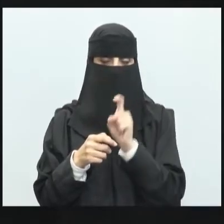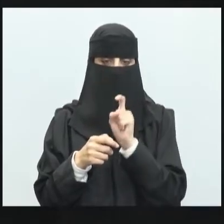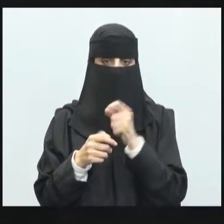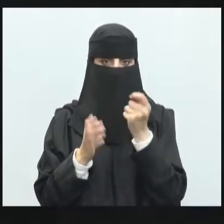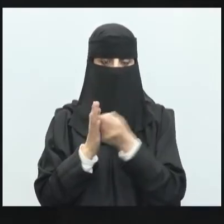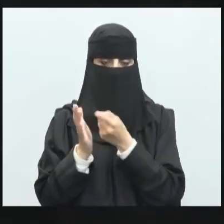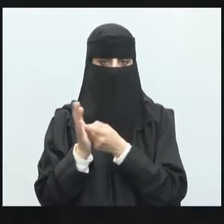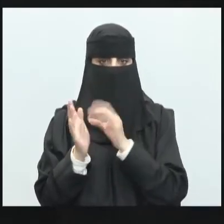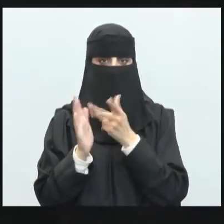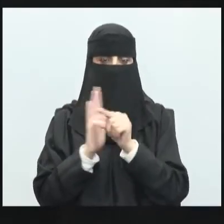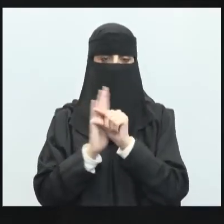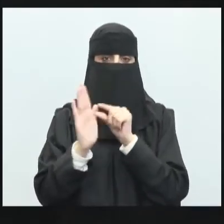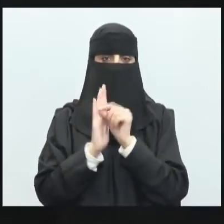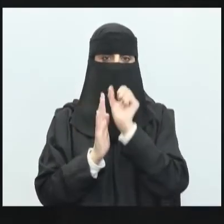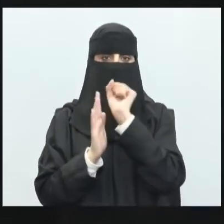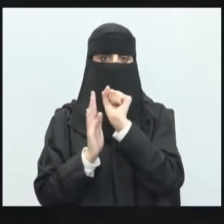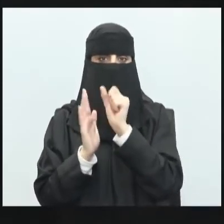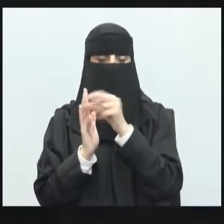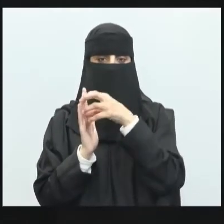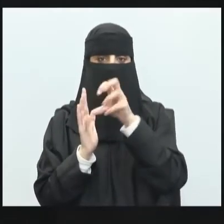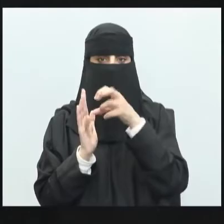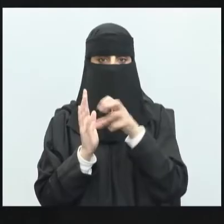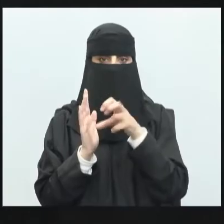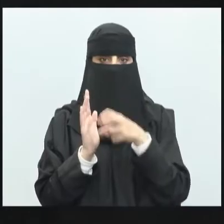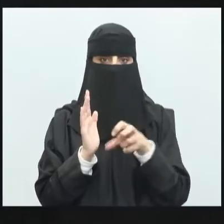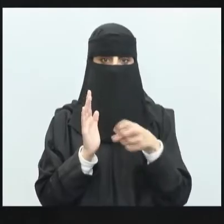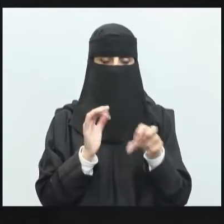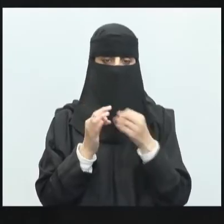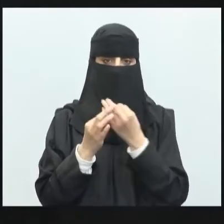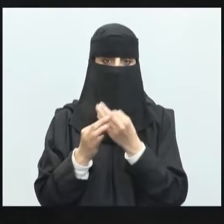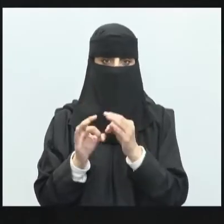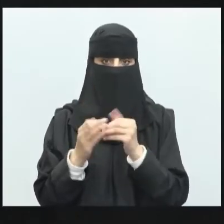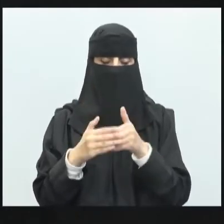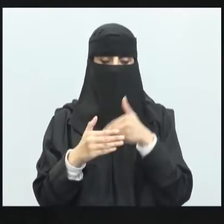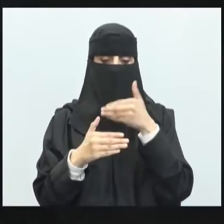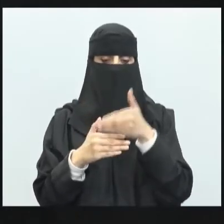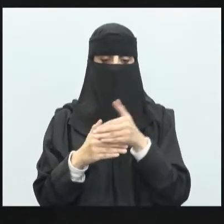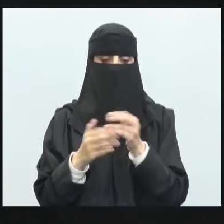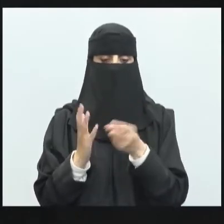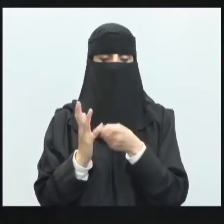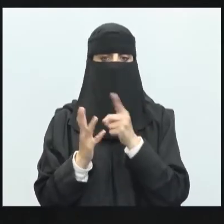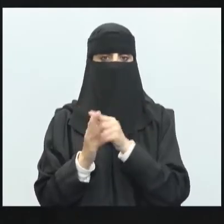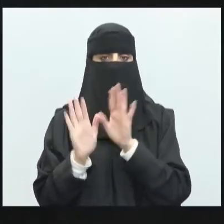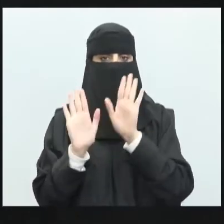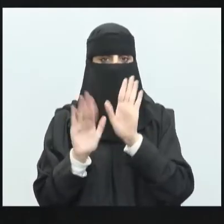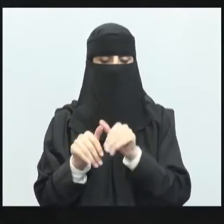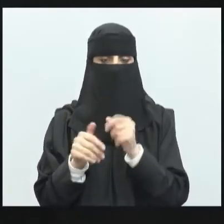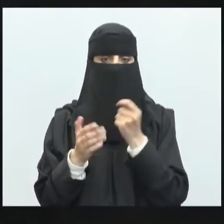ان تكتب عنوان لكل فكره من هذه الفكره وبالتالي تكون استطعت